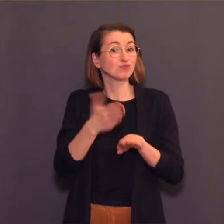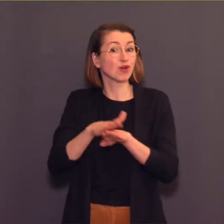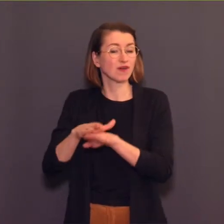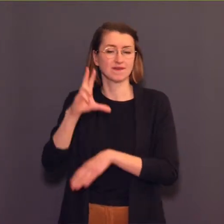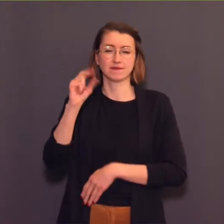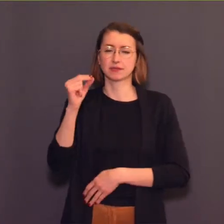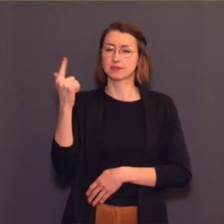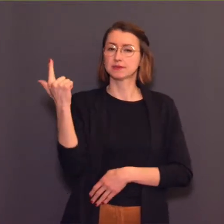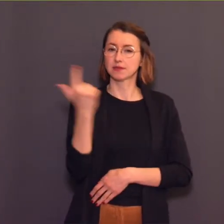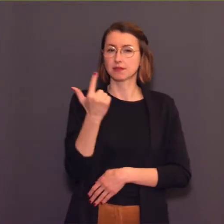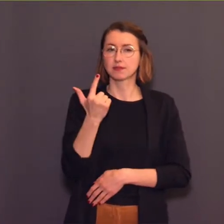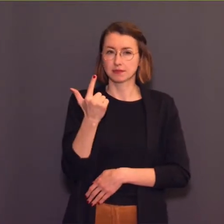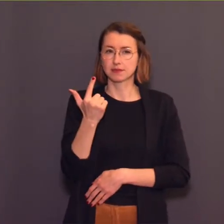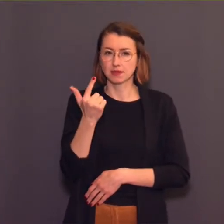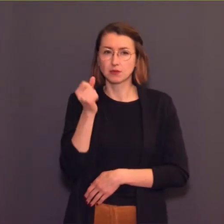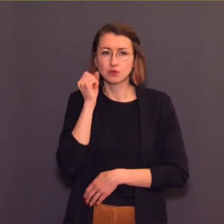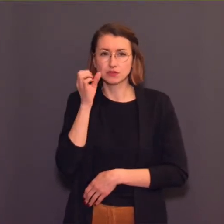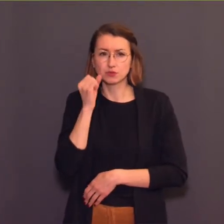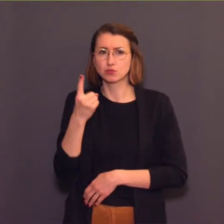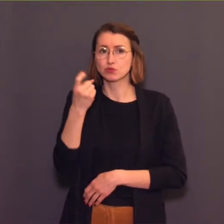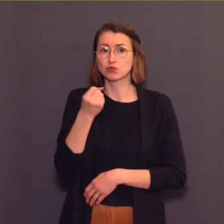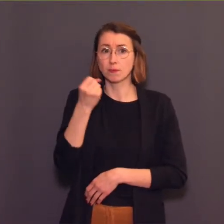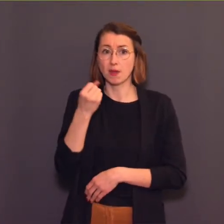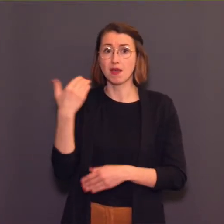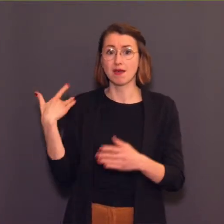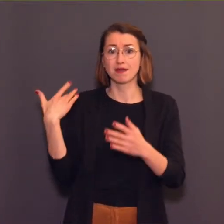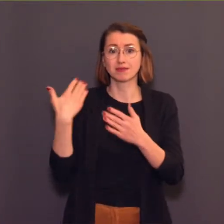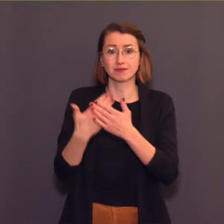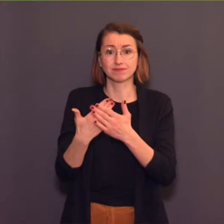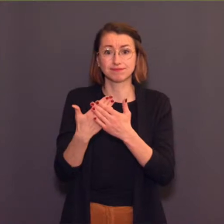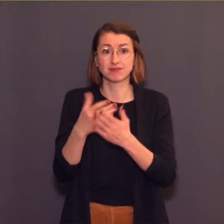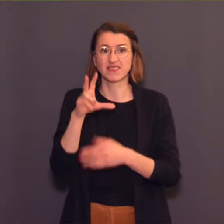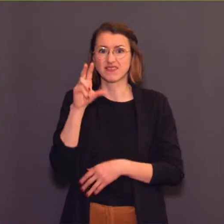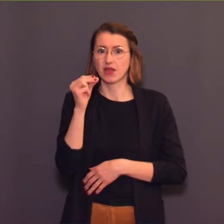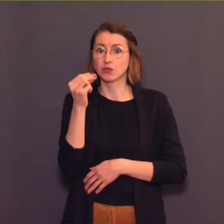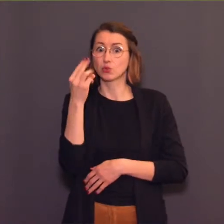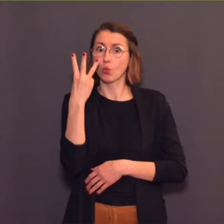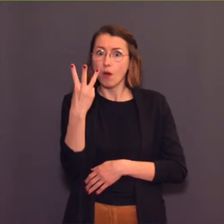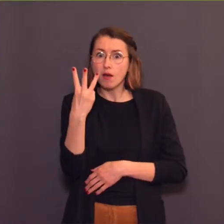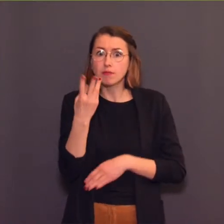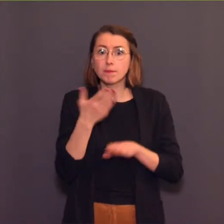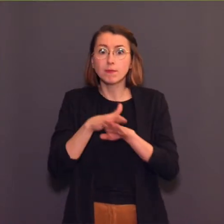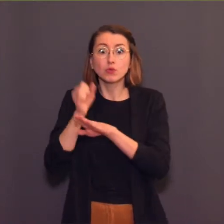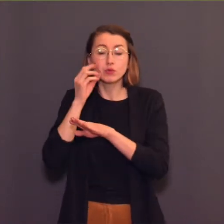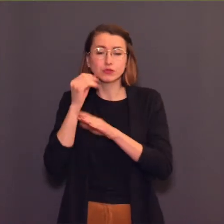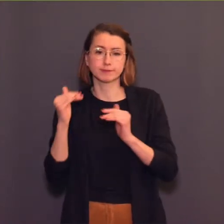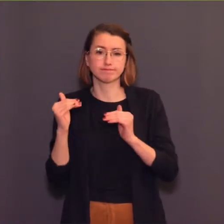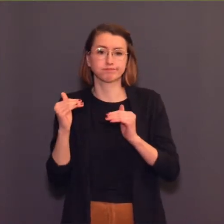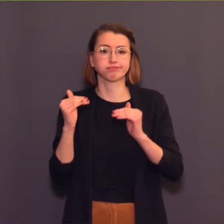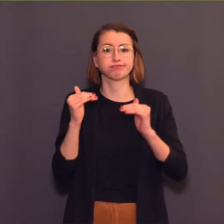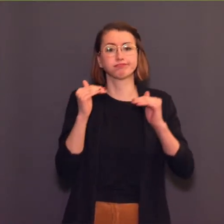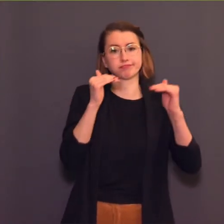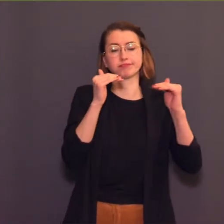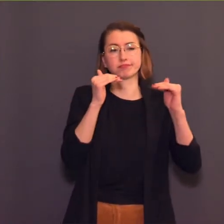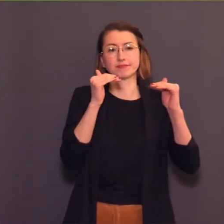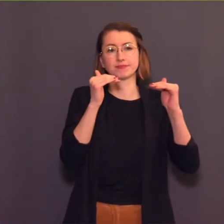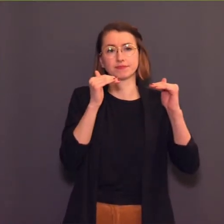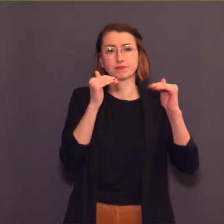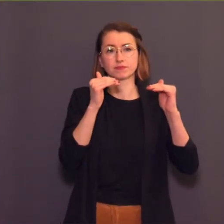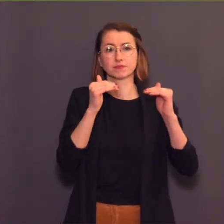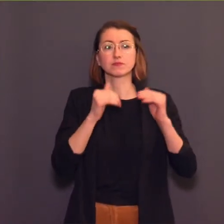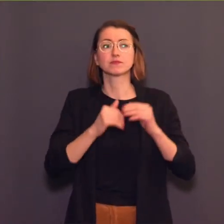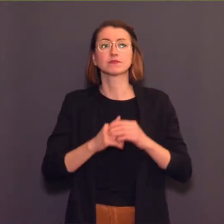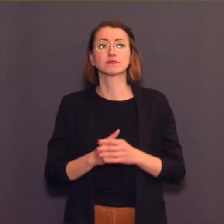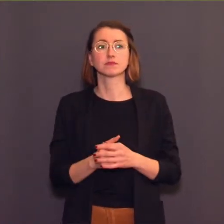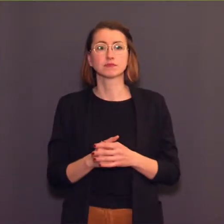jour il y a une semaine. Ceci presque exclusivement aux dépens de personnes qui ne sont pas dans les maisons